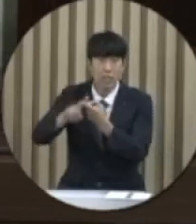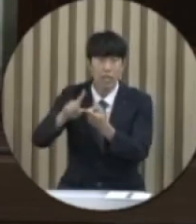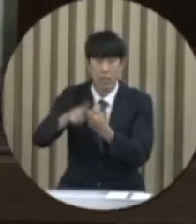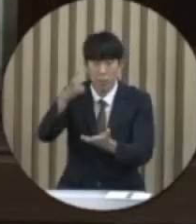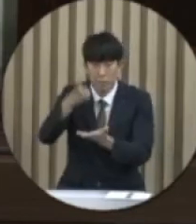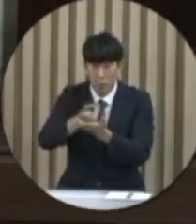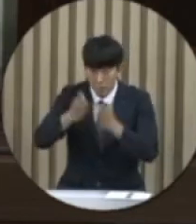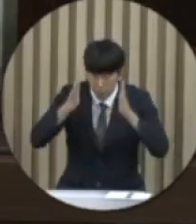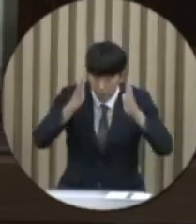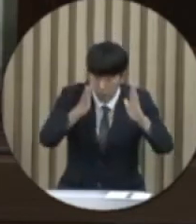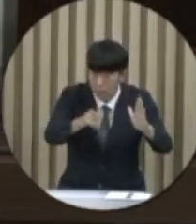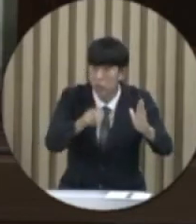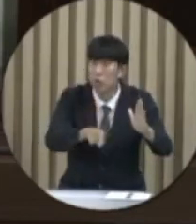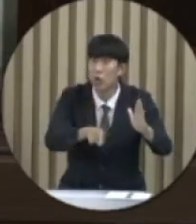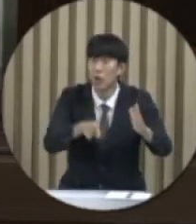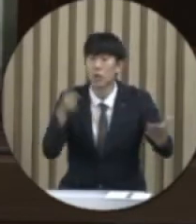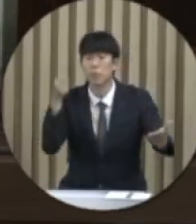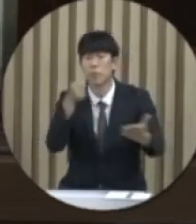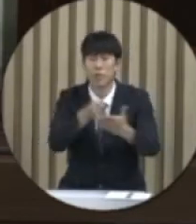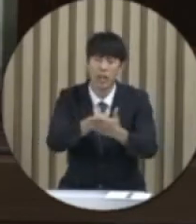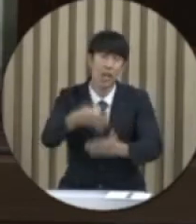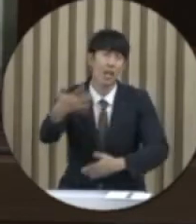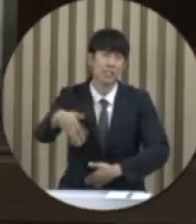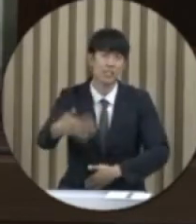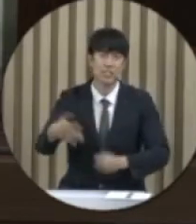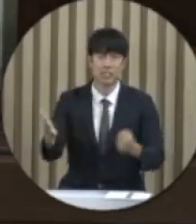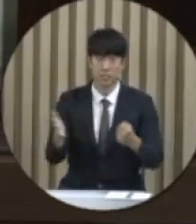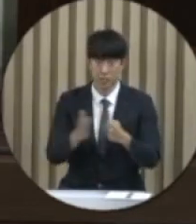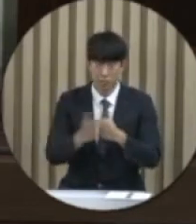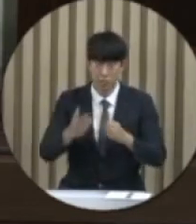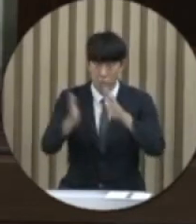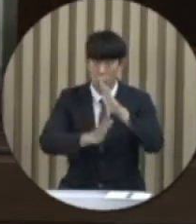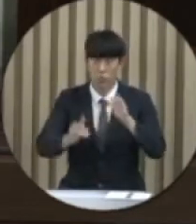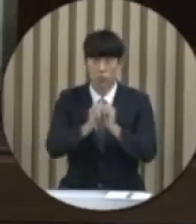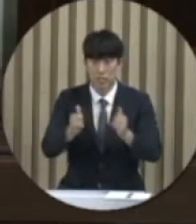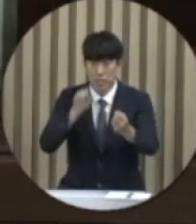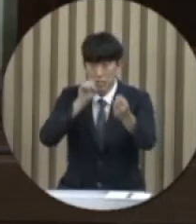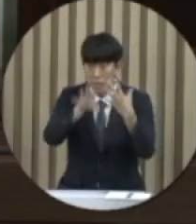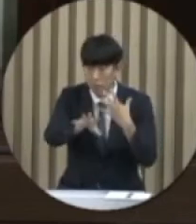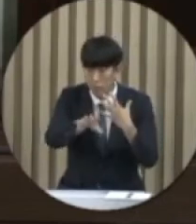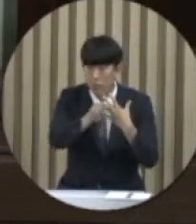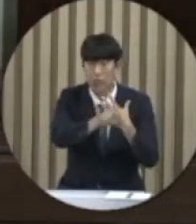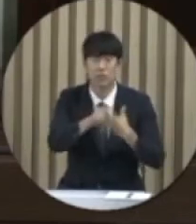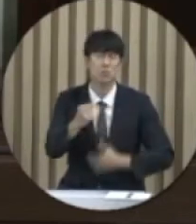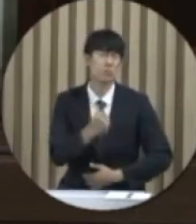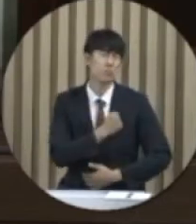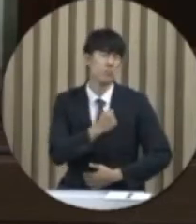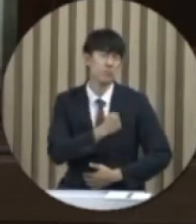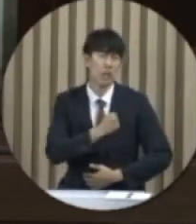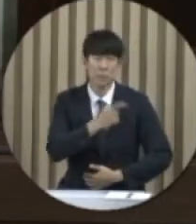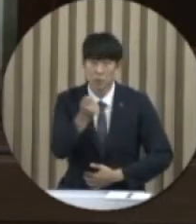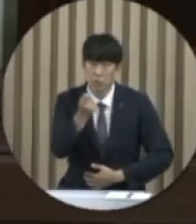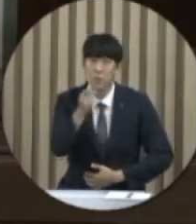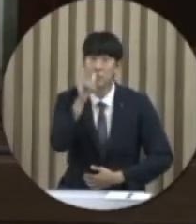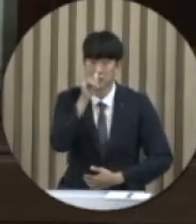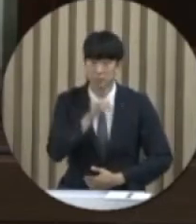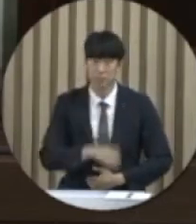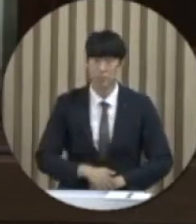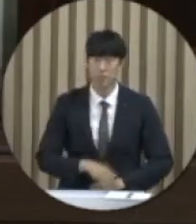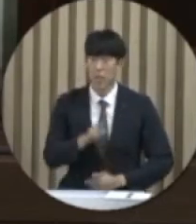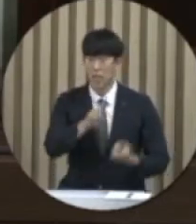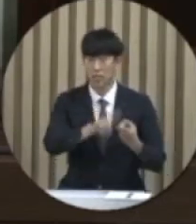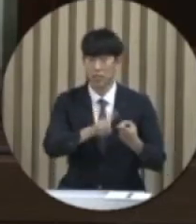방향이 아직 설정이 되지 않았기 때문에 공무원들의 답변은 답답함을 느꼈습니다. 이에